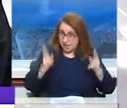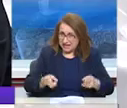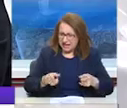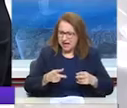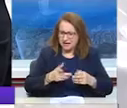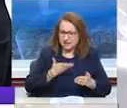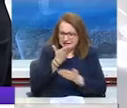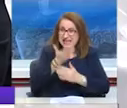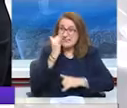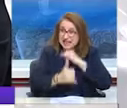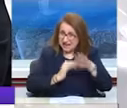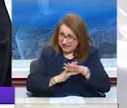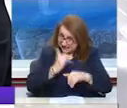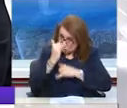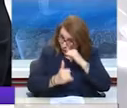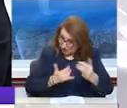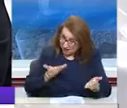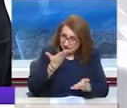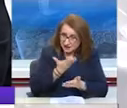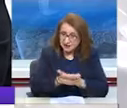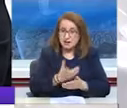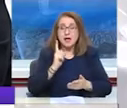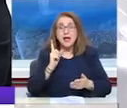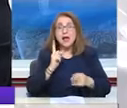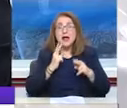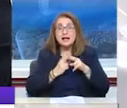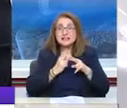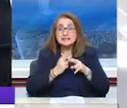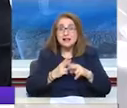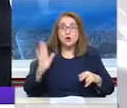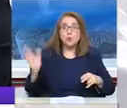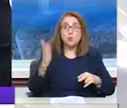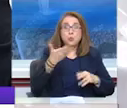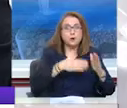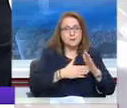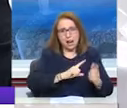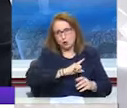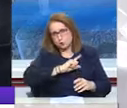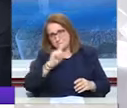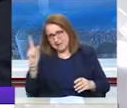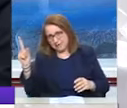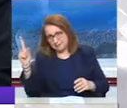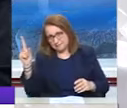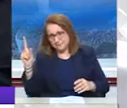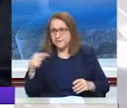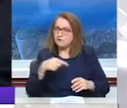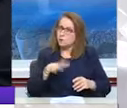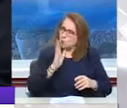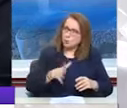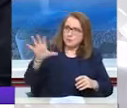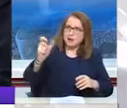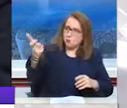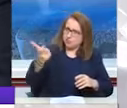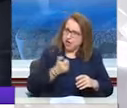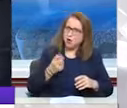προϋπόθεση, όπως είπε ο Υπουργός Οικονομικών κ. Σταϊκούρας, είναι να διατηρήσουν τις θέσεις απασχόλησης. Με το σύνολο των